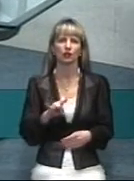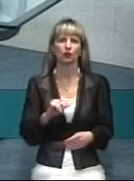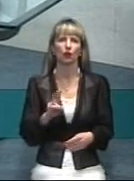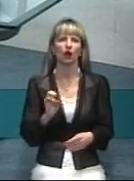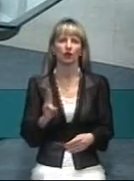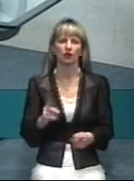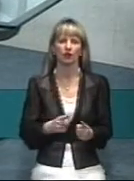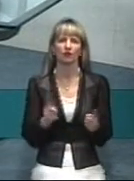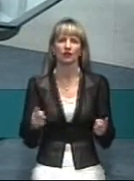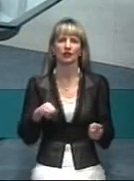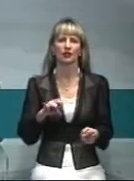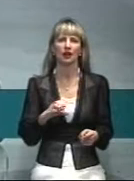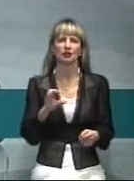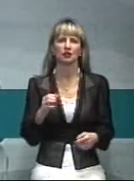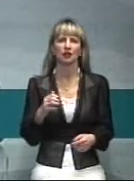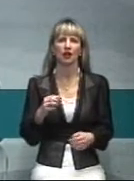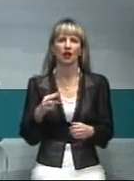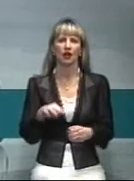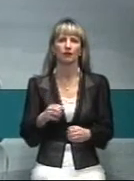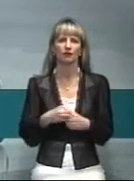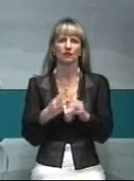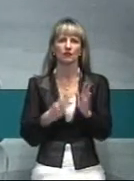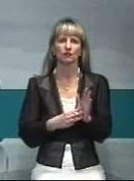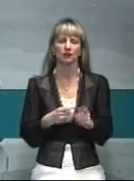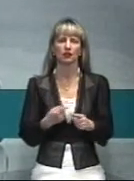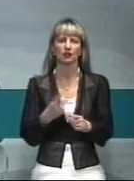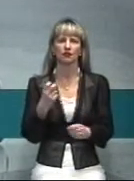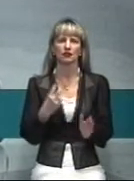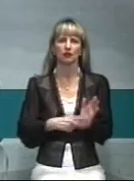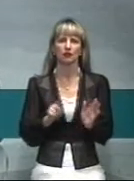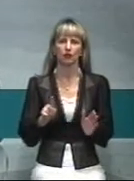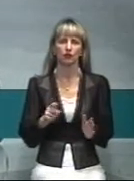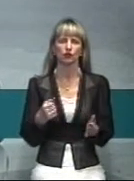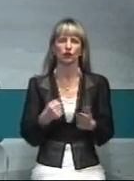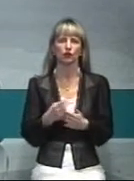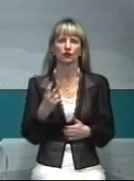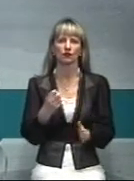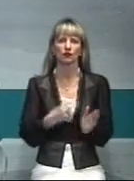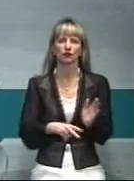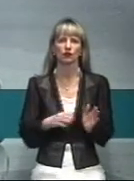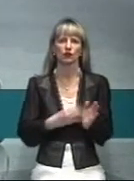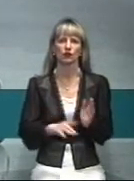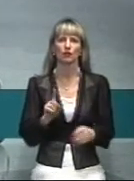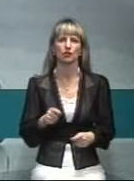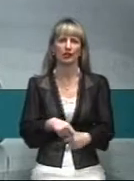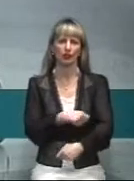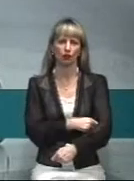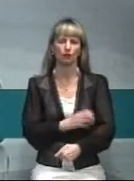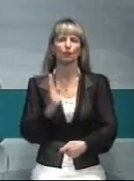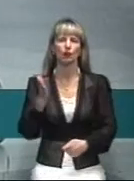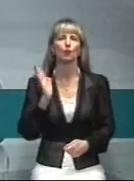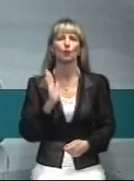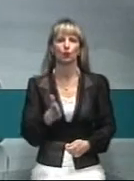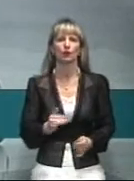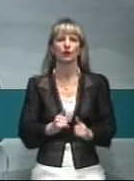працює на відрізку траси М-18 з 271 по 290 км. В перспективі, звичайно, їх буде